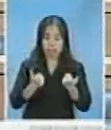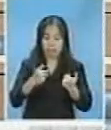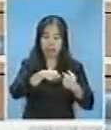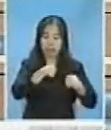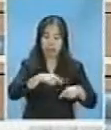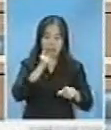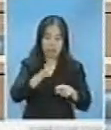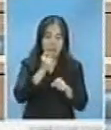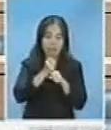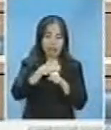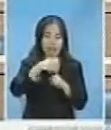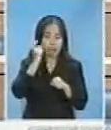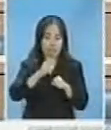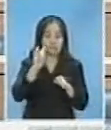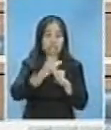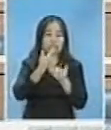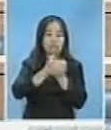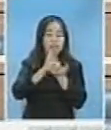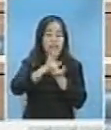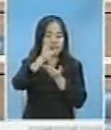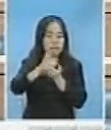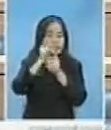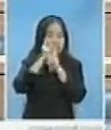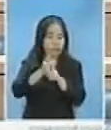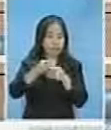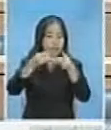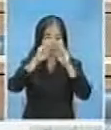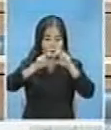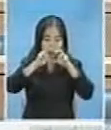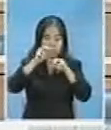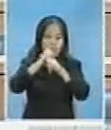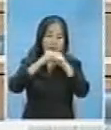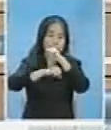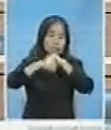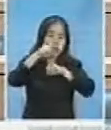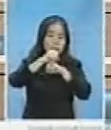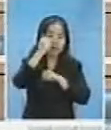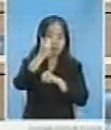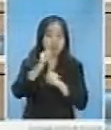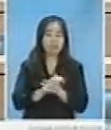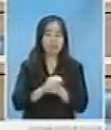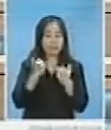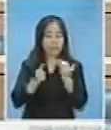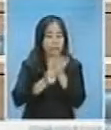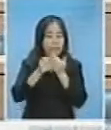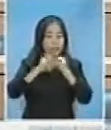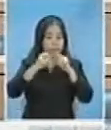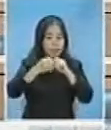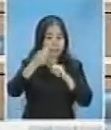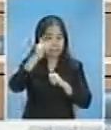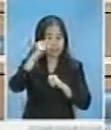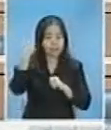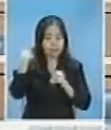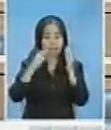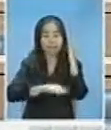ใจควรจะตั้งงบประมาณอย่างน้อยเป็นเรื่องของการออกแบบค่าก่อสร้างได้ถามว่าแก้ปัญหาเรื่องน้ำท่วมได้ไหมทะเลสาบส